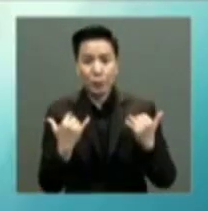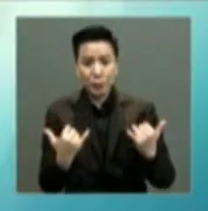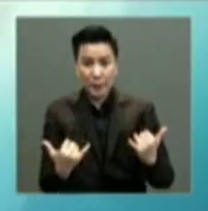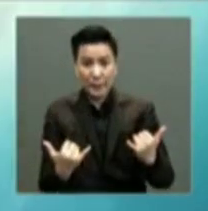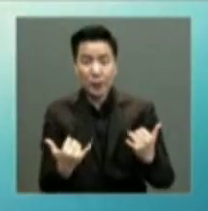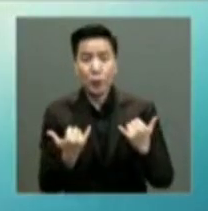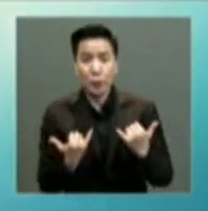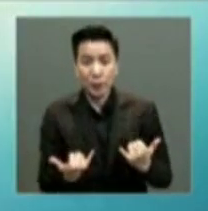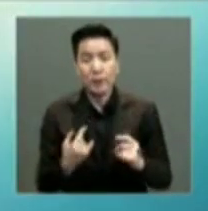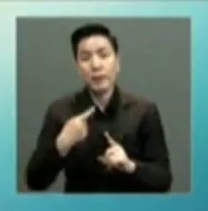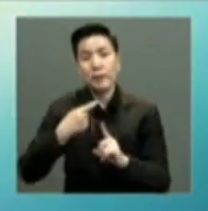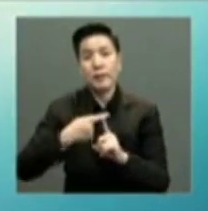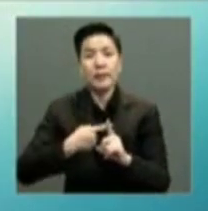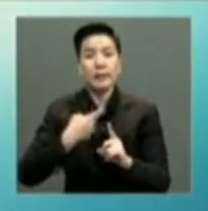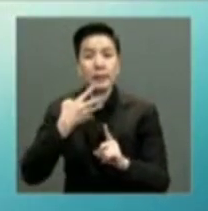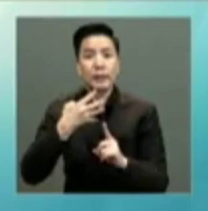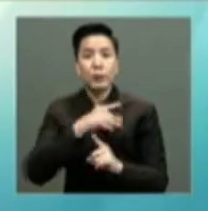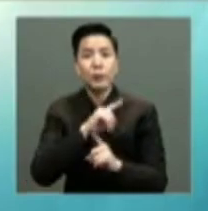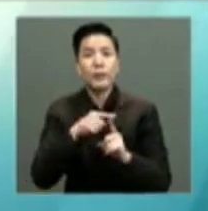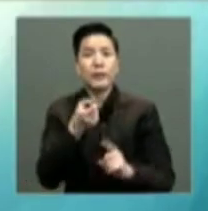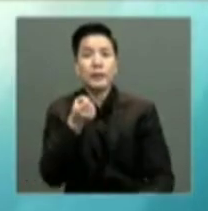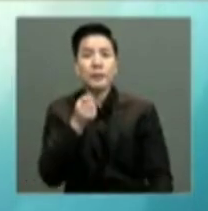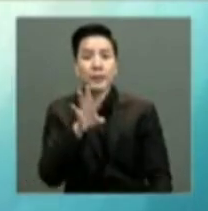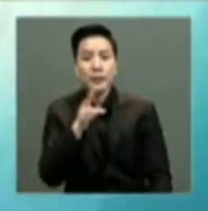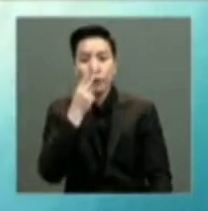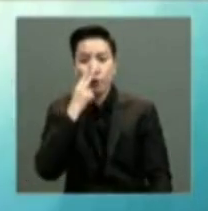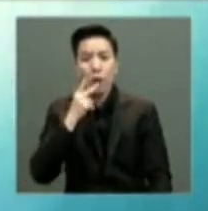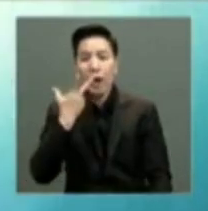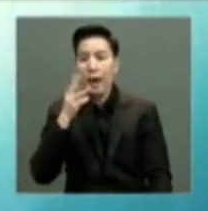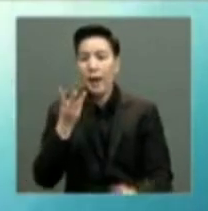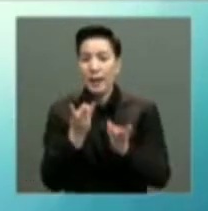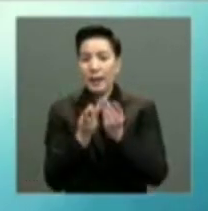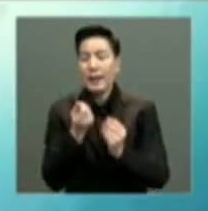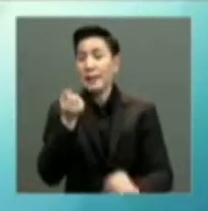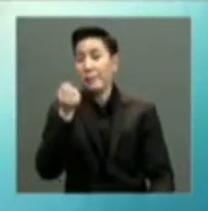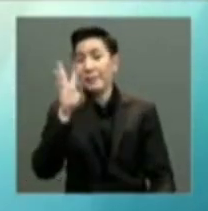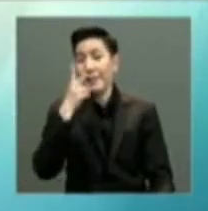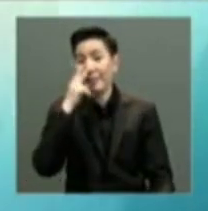นะครับแต่ปทุมธานีก็ไม่ได้อันดับหนึ่งตรงนี้นะครับคงจะไม่ได้มีอะไรที่เชื่อมโยงหรืออาจจะมีเชื่อมโยงบ้างตรงนี้คงเป็นตัวเลขที่เราจะต้องเข้าไปศึกษาแล้วก็วิเคราะห์กันอีกทีนึงแต่นำเบื้องต้นว่าเป็นความเป็นสิ่งที่เราเจอกันอย่างนี้ก่อนแล้วกันนะครับเป็นเค้าเรียกว่าเอ่อหลักฐานความจริงที่เจอกันนะครับมาดูว่ามาตรการที่เราช่วยเหลือคนไทยนะครับในเรื่องของการเดินทางไปหรือกลับจากต่างประเทศมาตรการการเดินทางเข้าออกต่างประเทศนะครับวันนี้ครับวันที่14นะจะเห็น 14ขวาเนี่ยนะครับมีเธอธงชาติของทางเกาหลีนะครับ